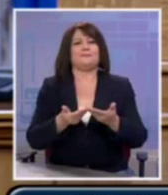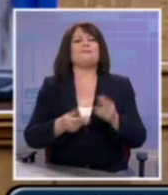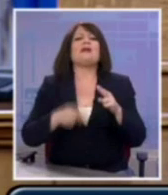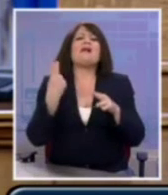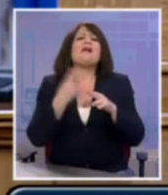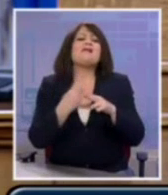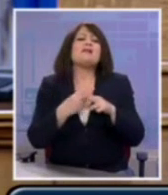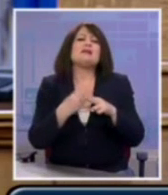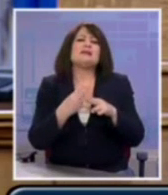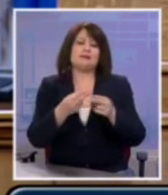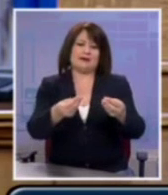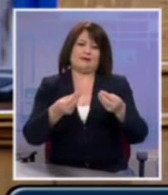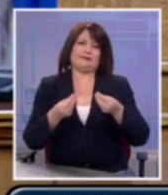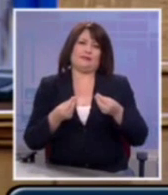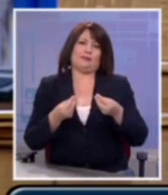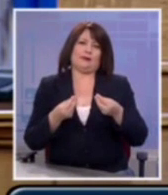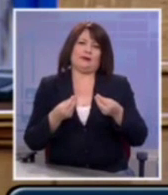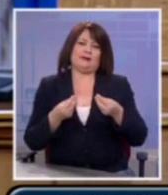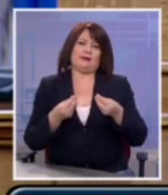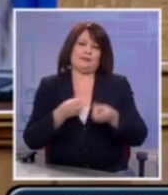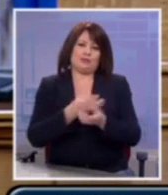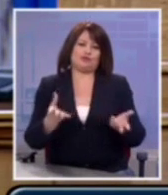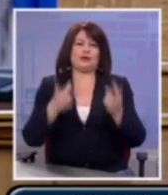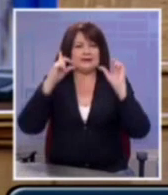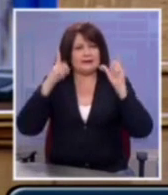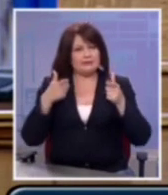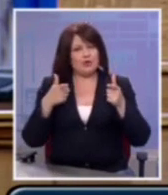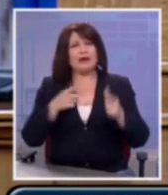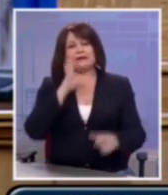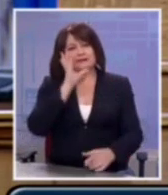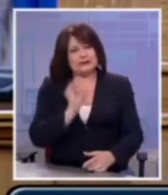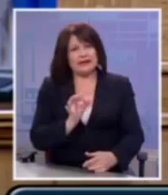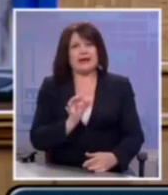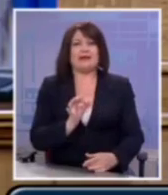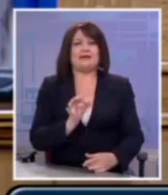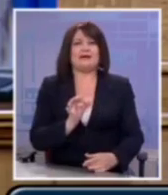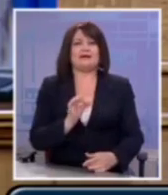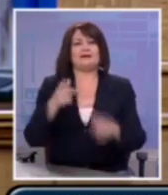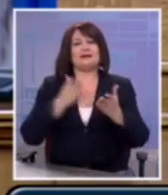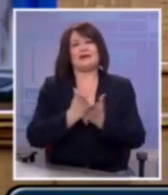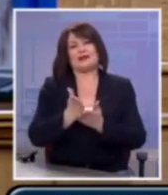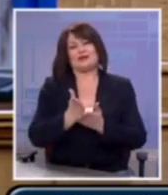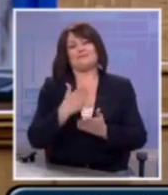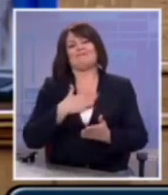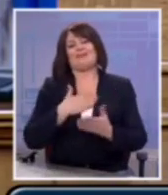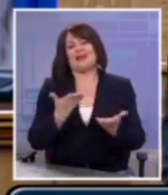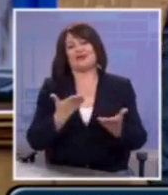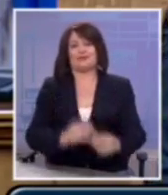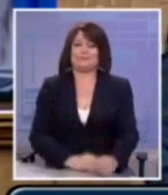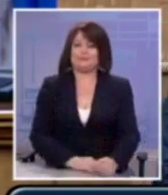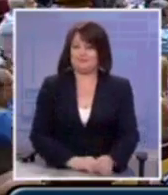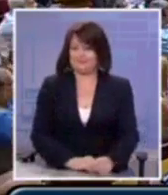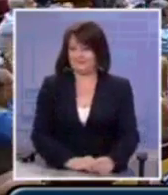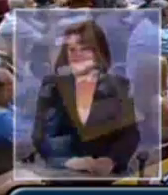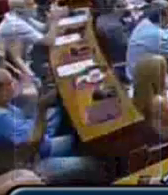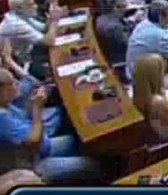ανεκτίμητη συνεισφορά στη δημοκρατία, στην αλήθεια και στη δικαιοσύνη. Σας ευχαριστώ.